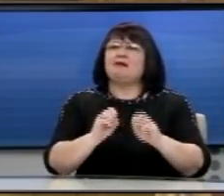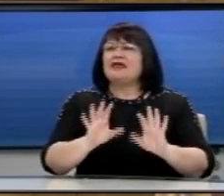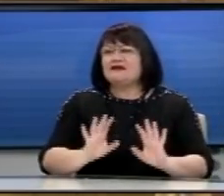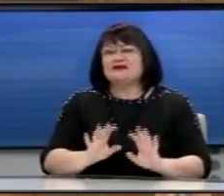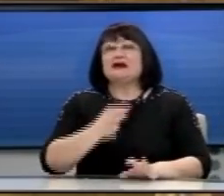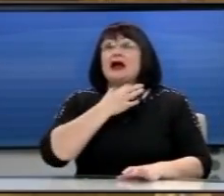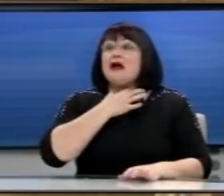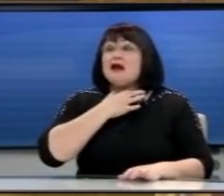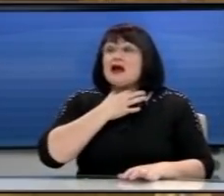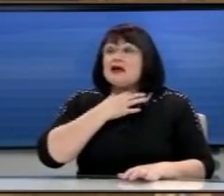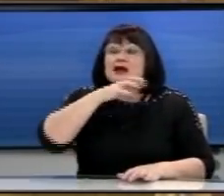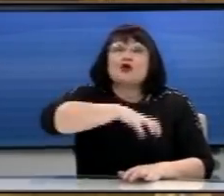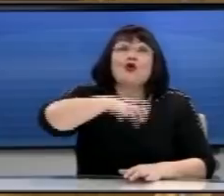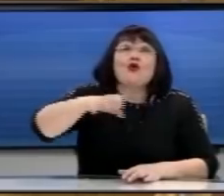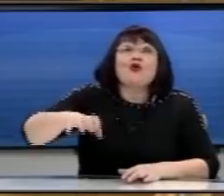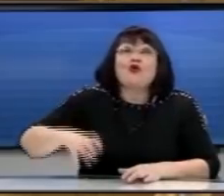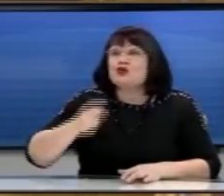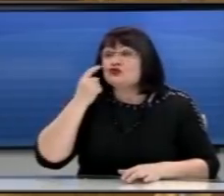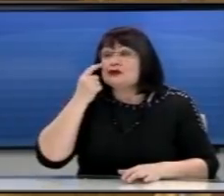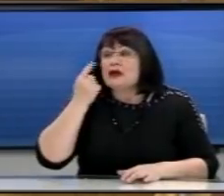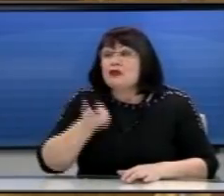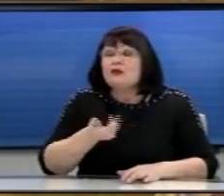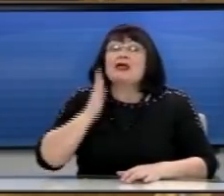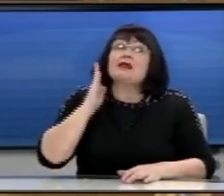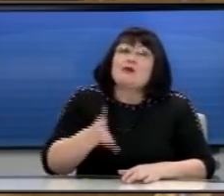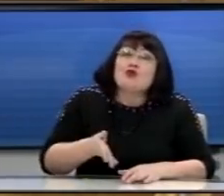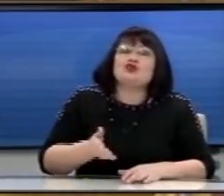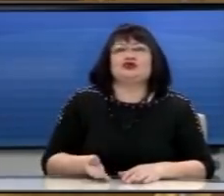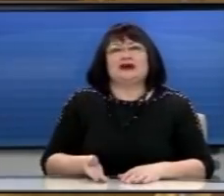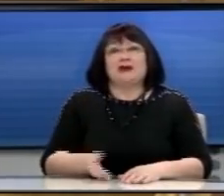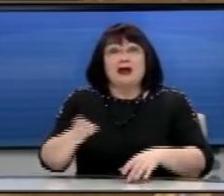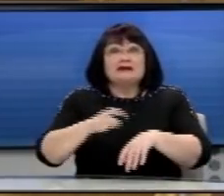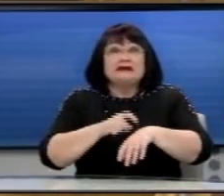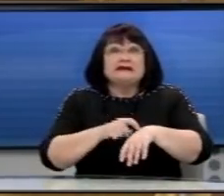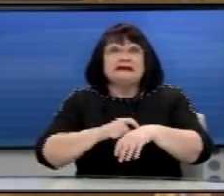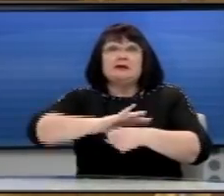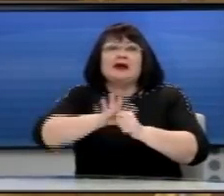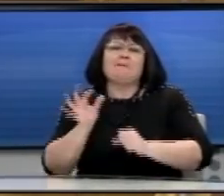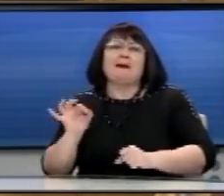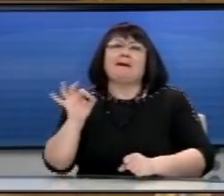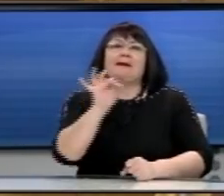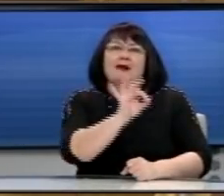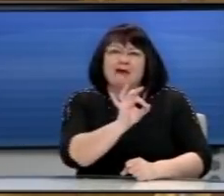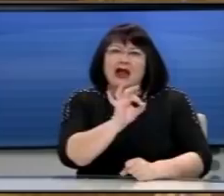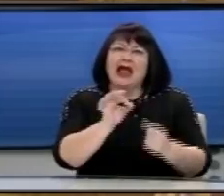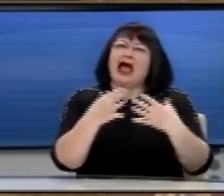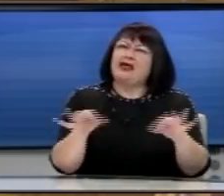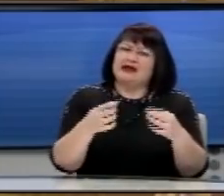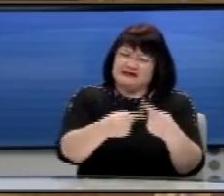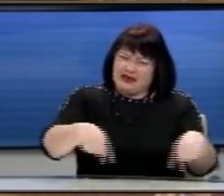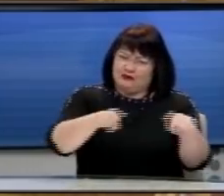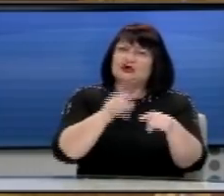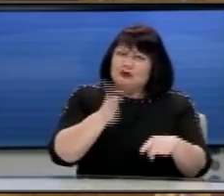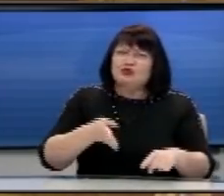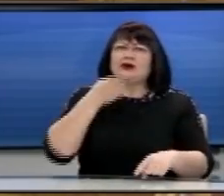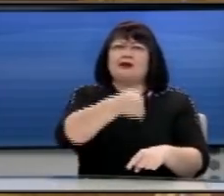ανάγκη έβρασης χώρων που θα εξασφάλιζαν την προσαρμοσμένη στις υγειονομικές συνθήκες παρουσία φοιτητών στις αίθουσες